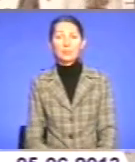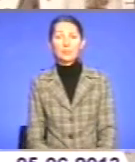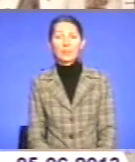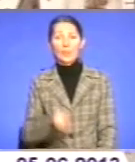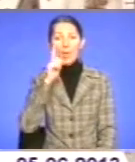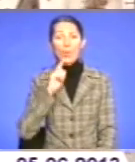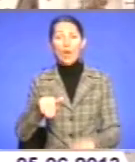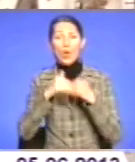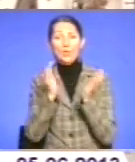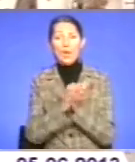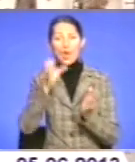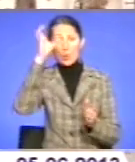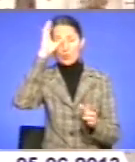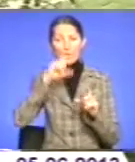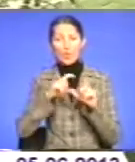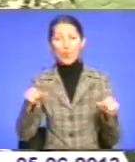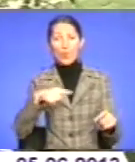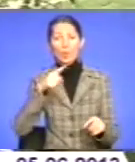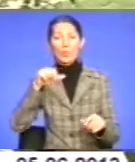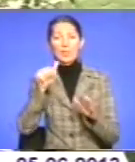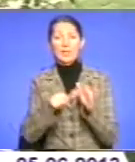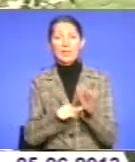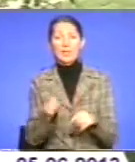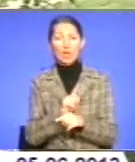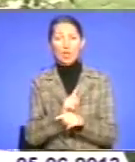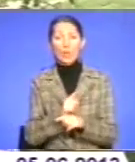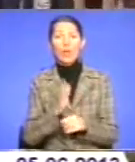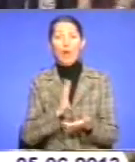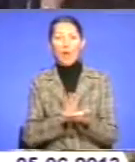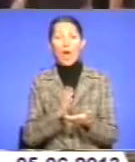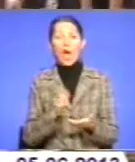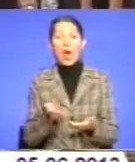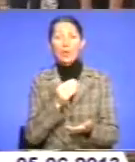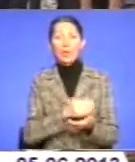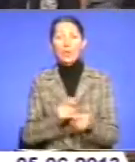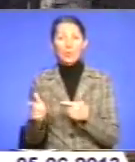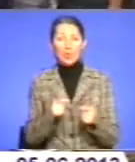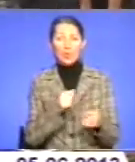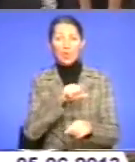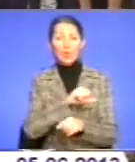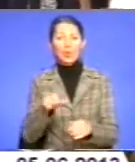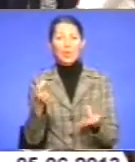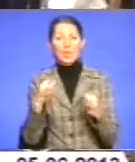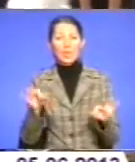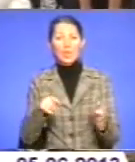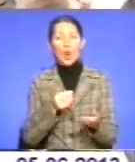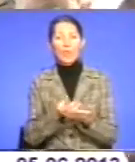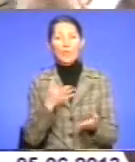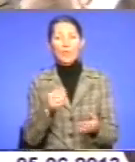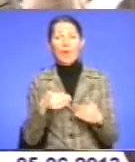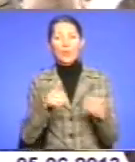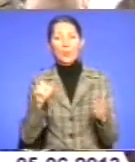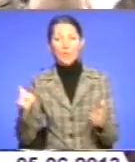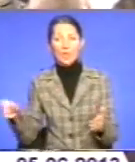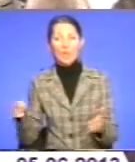Поки у загальноосвітній школі номер 16 Тернополя тривають останні приготування до зовнішнього незалежного оцінювання, випускники налаштовують